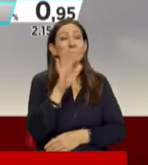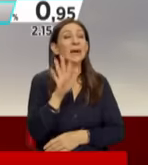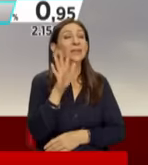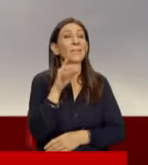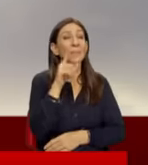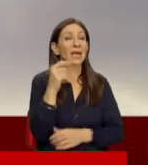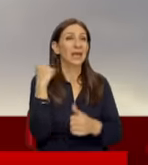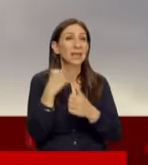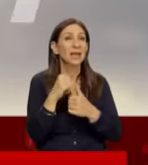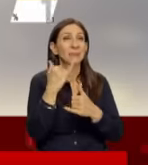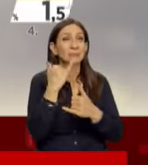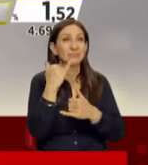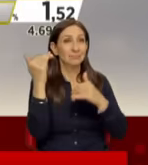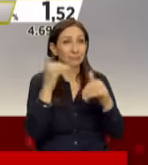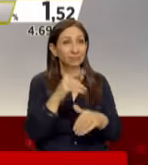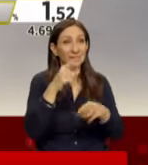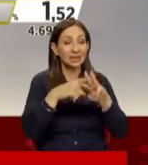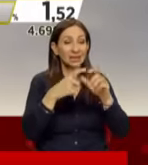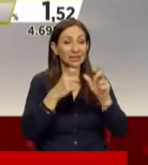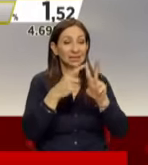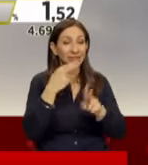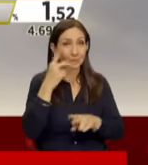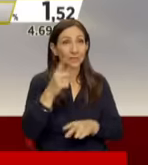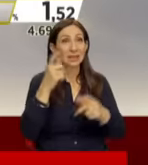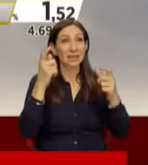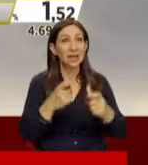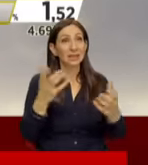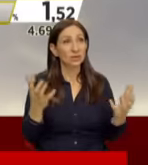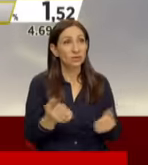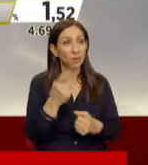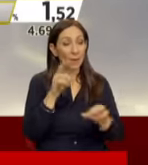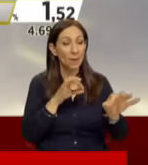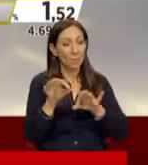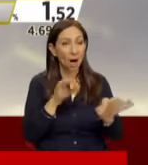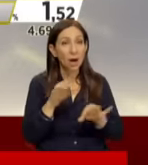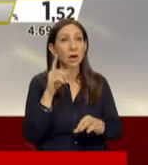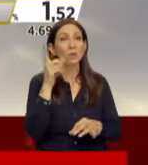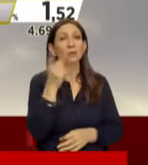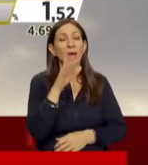Maltepe yine ağırladığımız konuklardan da Esin Köymen kent savunucusu bir mimar